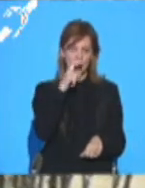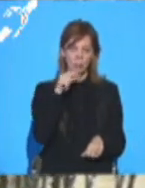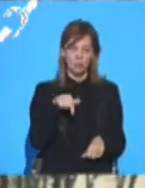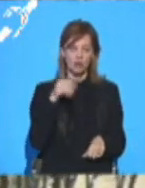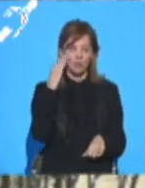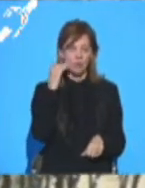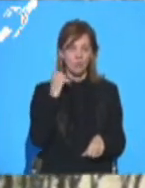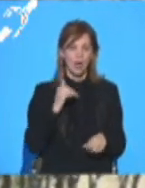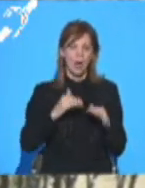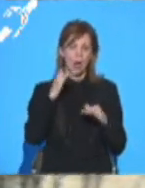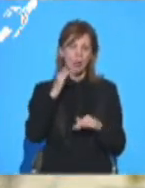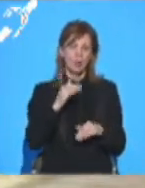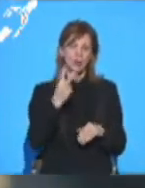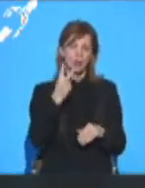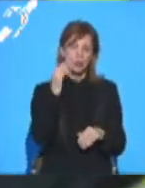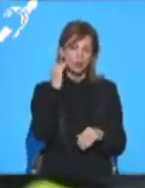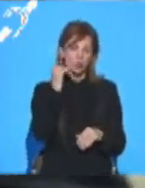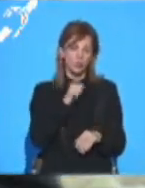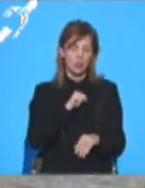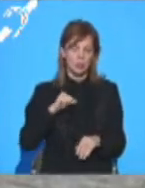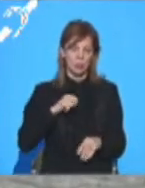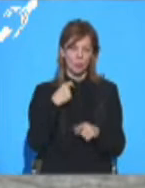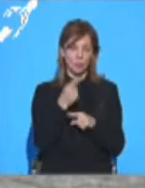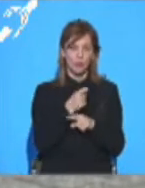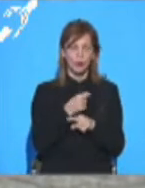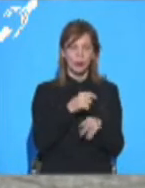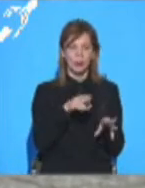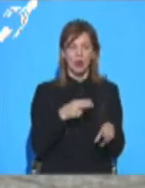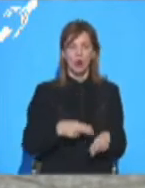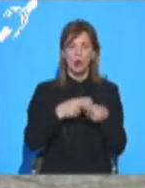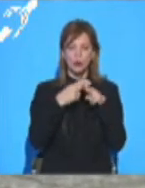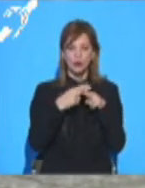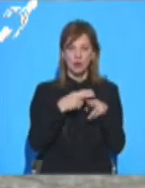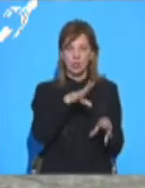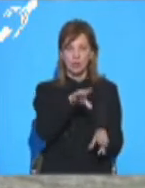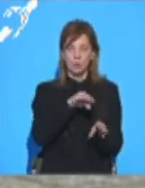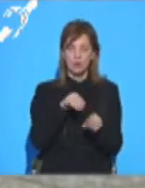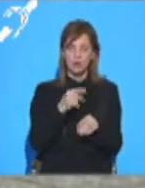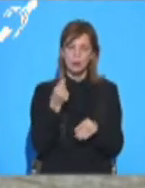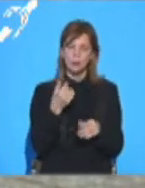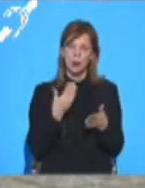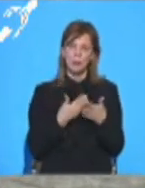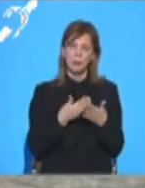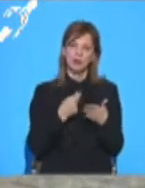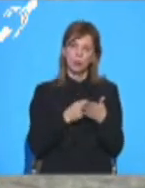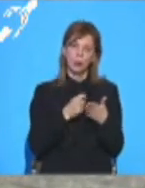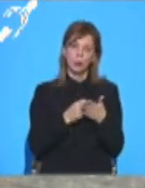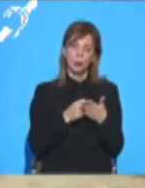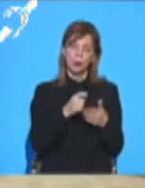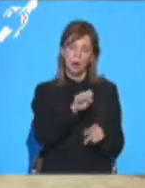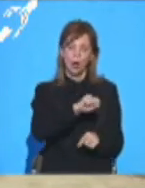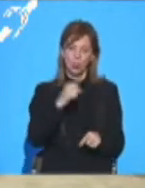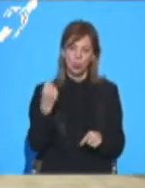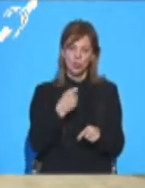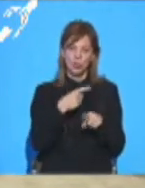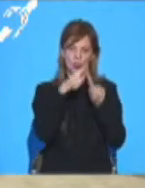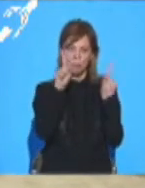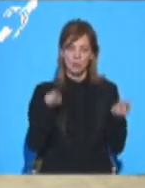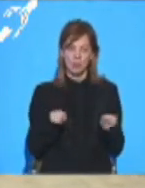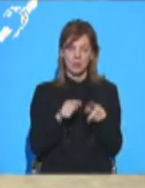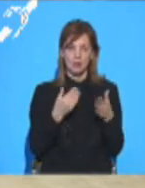își crește singură cele două fetițe. Pompierii au strâns bani și au ajutat la schimbarea ușilor și ferestrelor locuinței. Am încercat